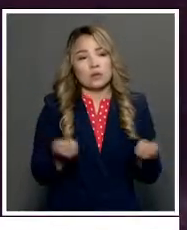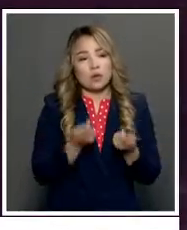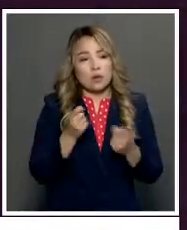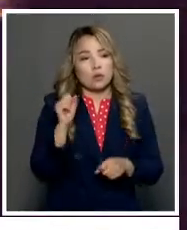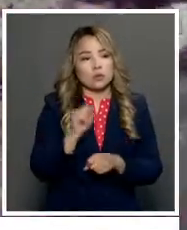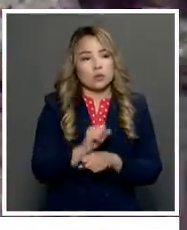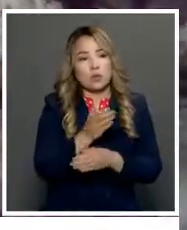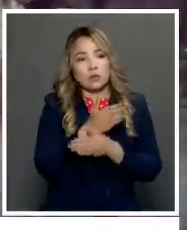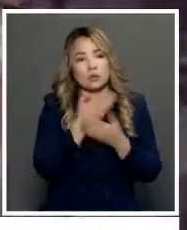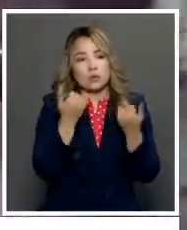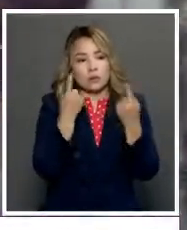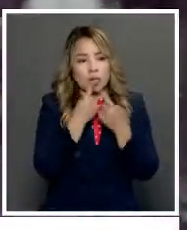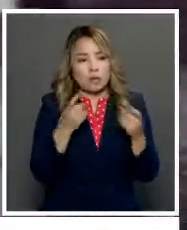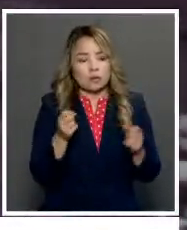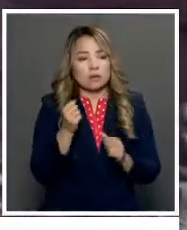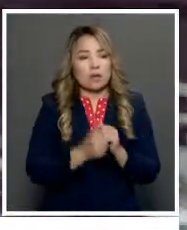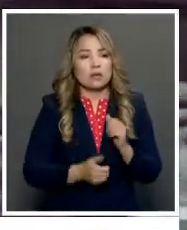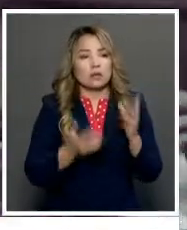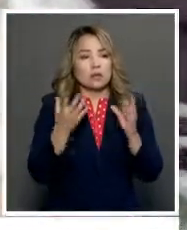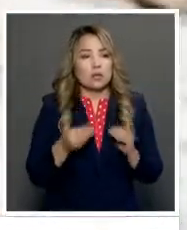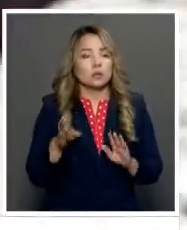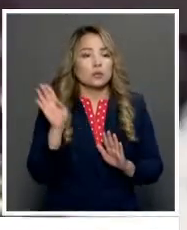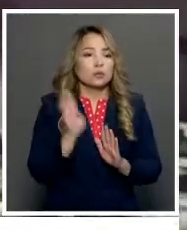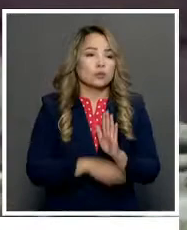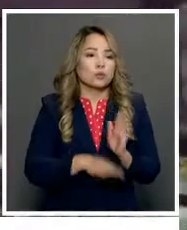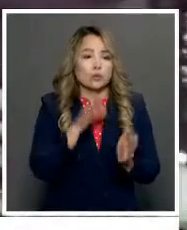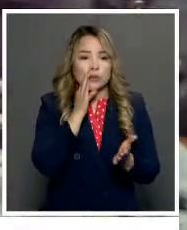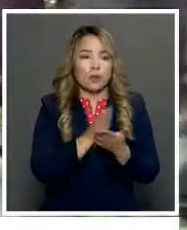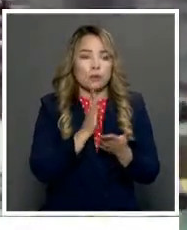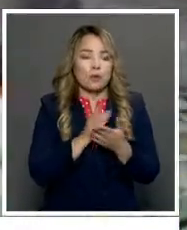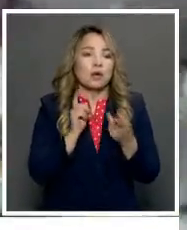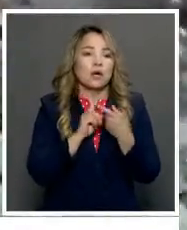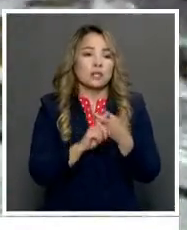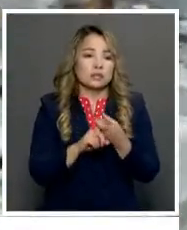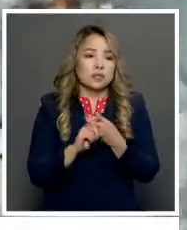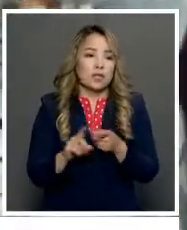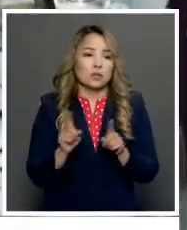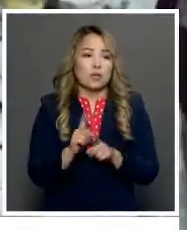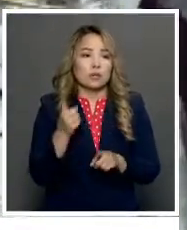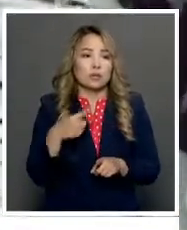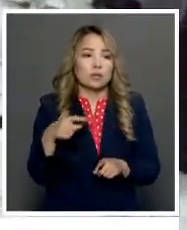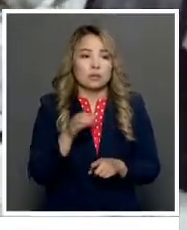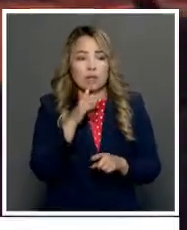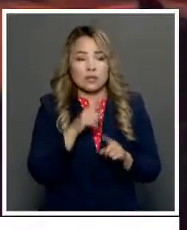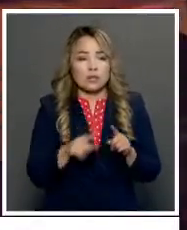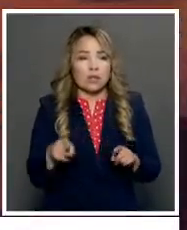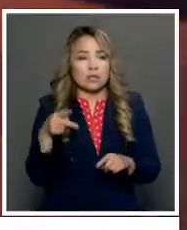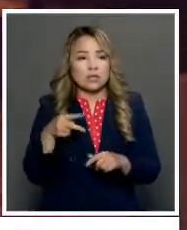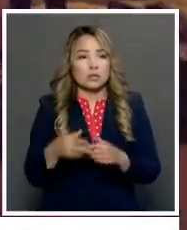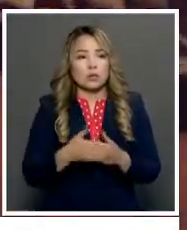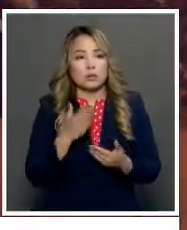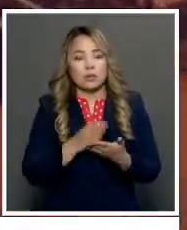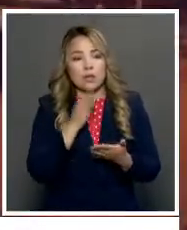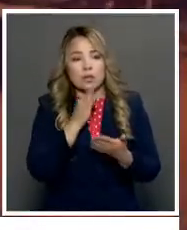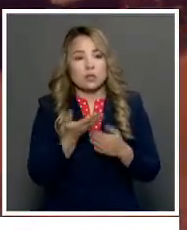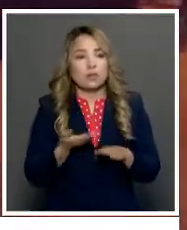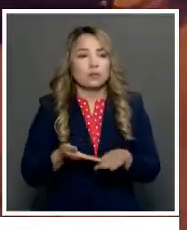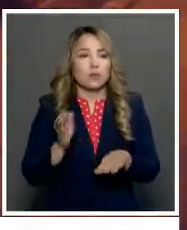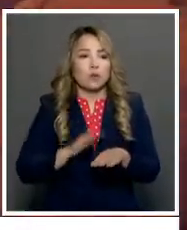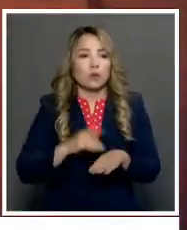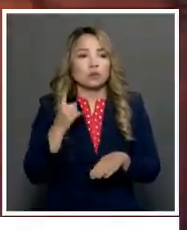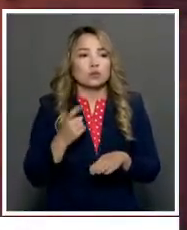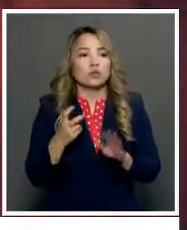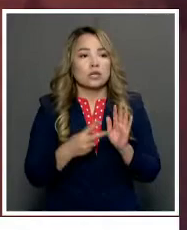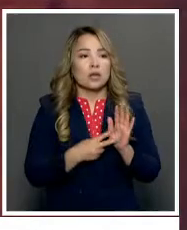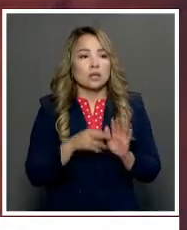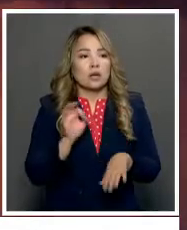Ал эпидемиологиялық ахуал сағат сайын нашарлап барады. Коронавирус жұқтырғандар саны соңғы бір аптада 2000-ға жуықтаған. Жансақтау бөлімінде 107